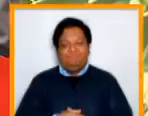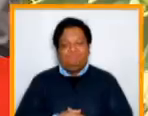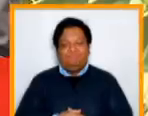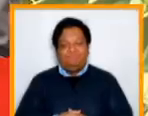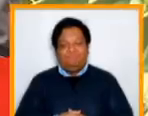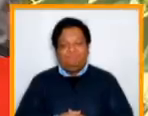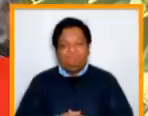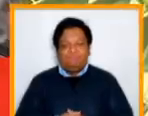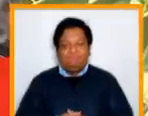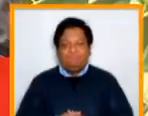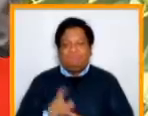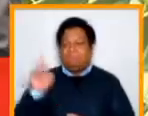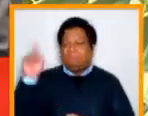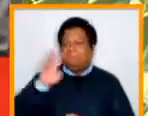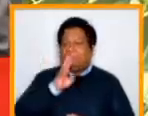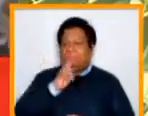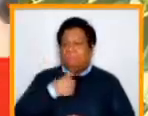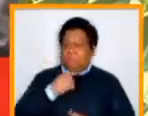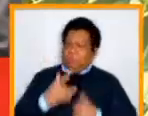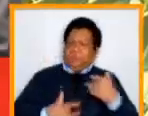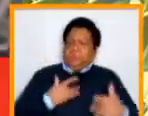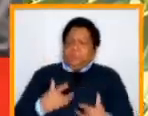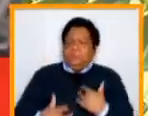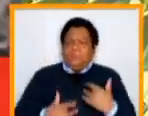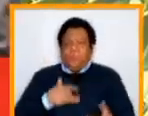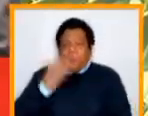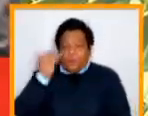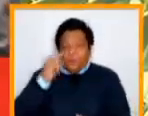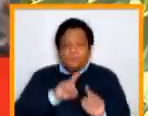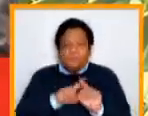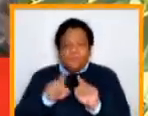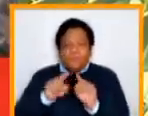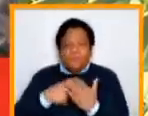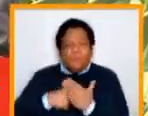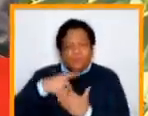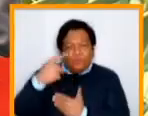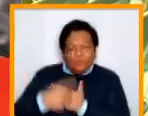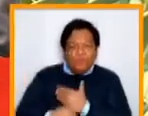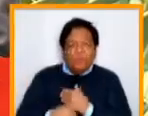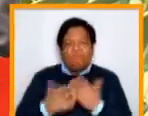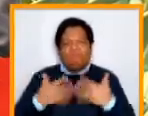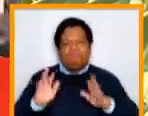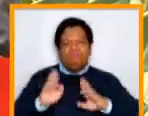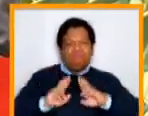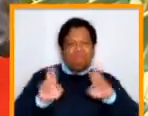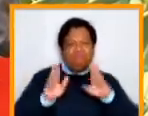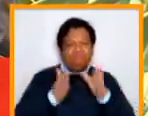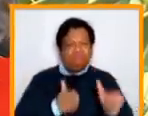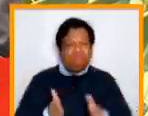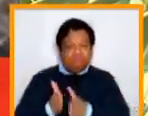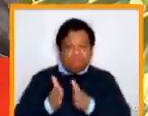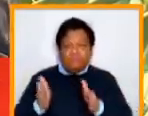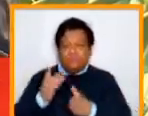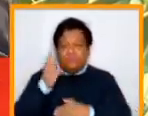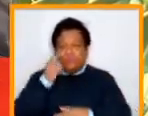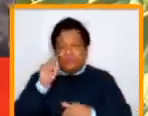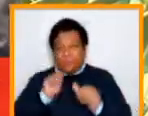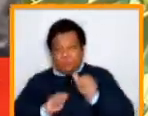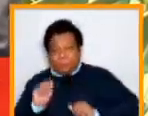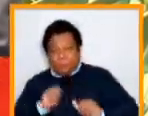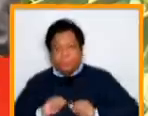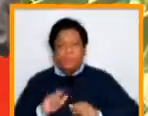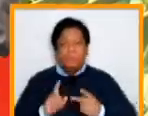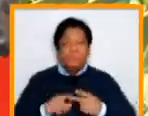Excited ako dahil dami kong mga projects na nakahanda sa entertainment at sa news and public